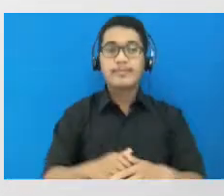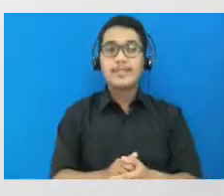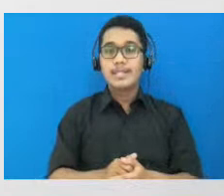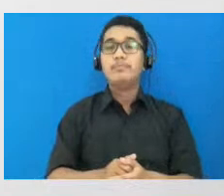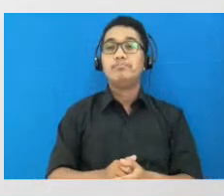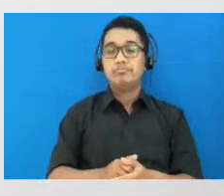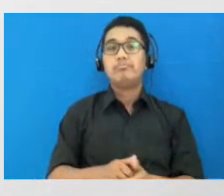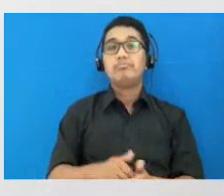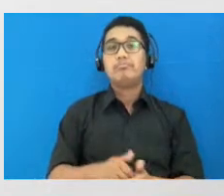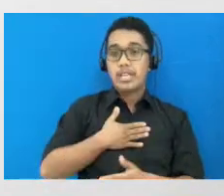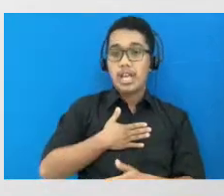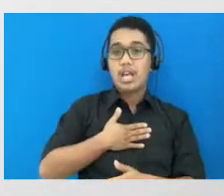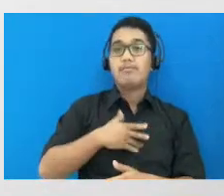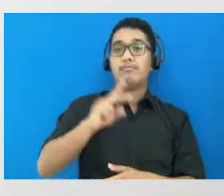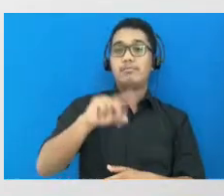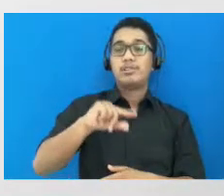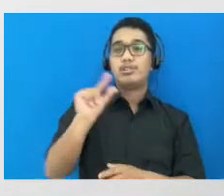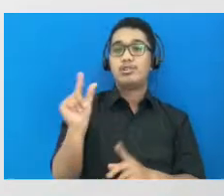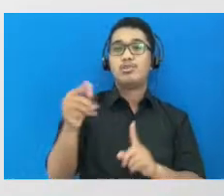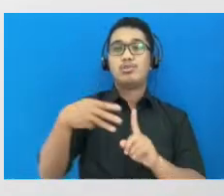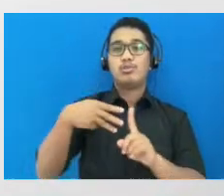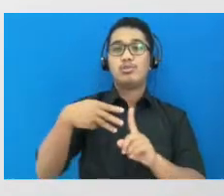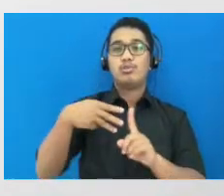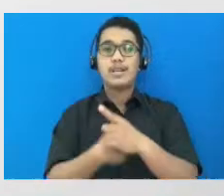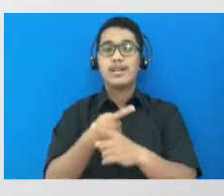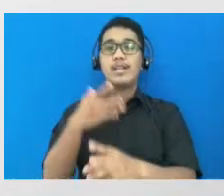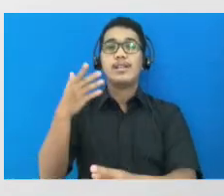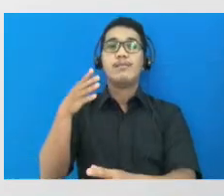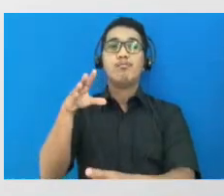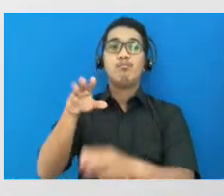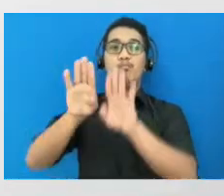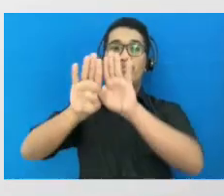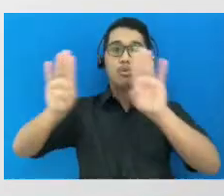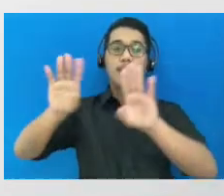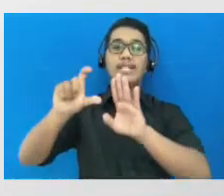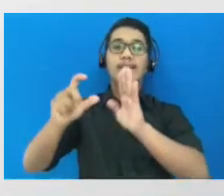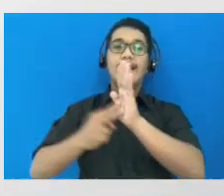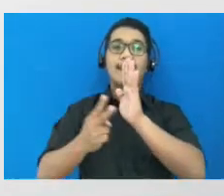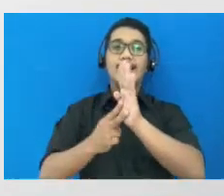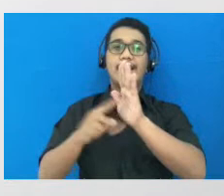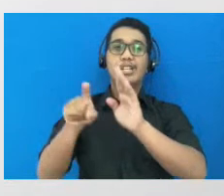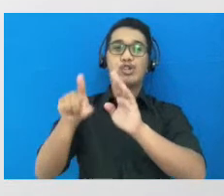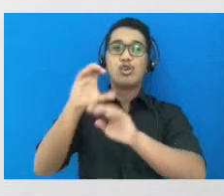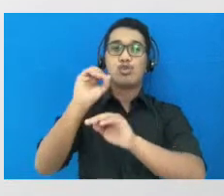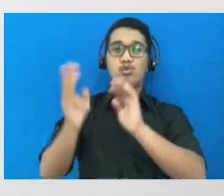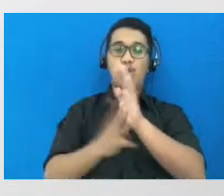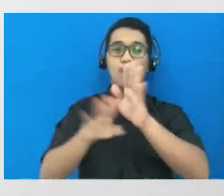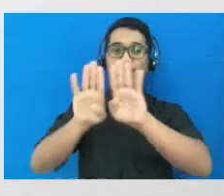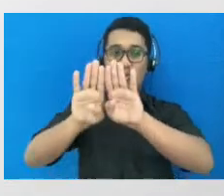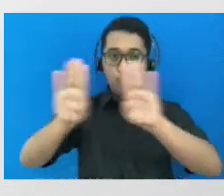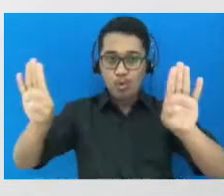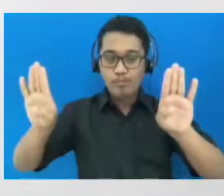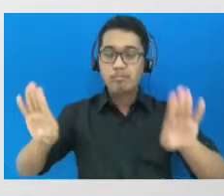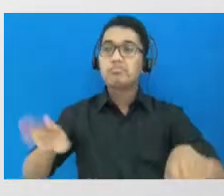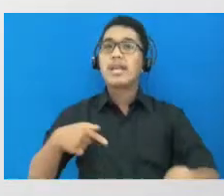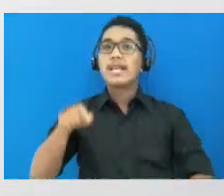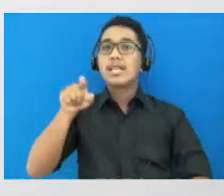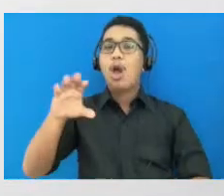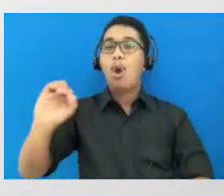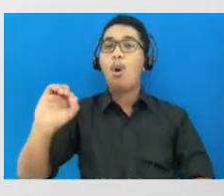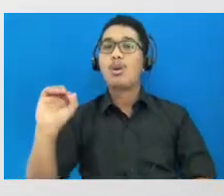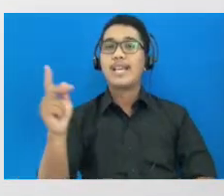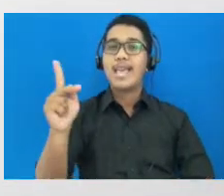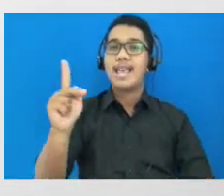saya Ruby mengakses cnn.com, ada tampilan cookies privacy tadi, saya klik OK, berarti